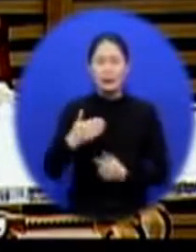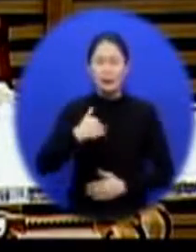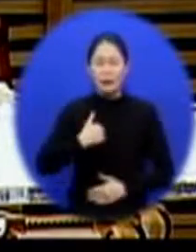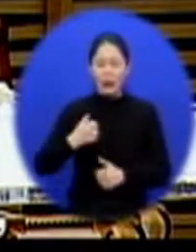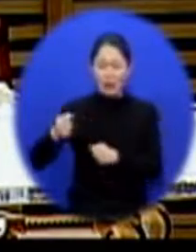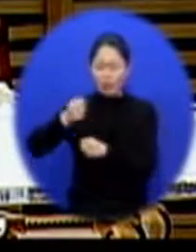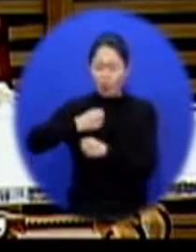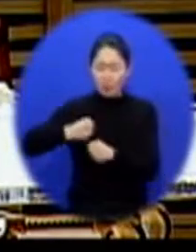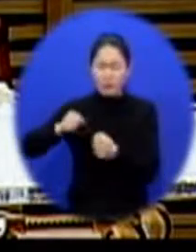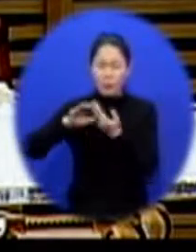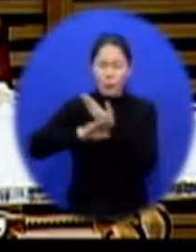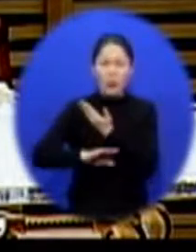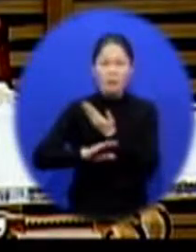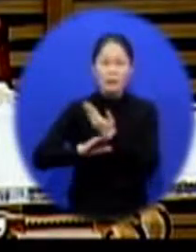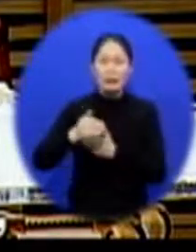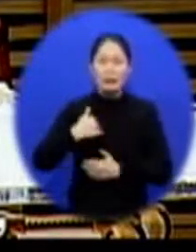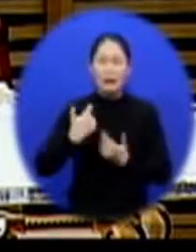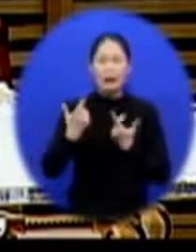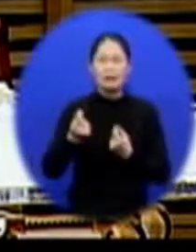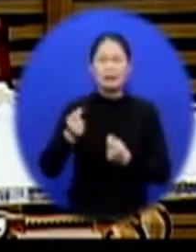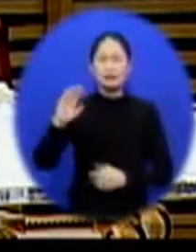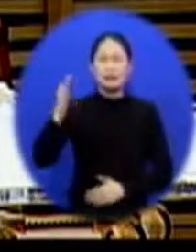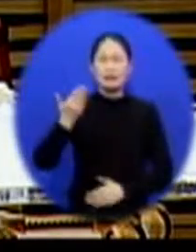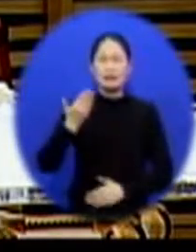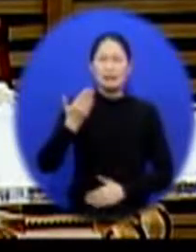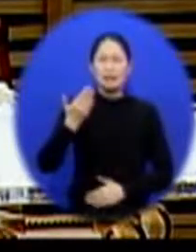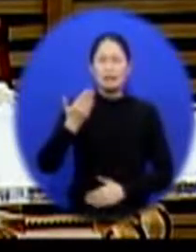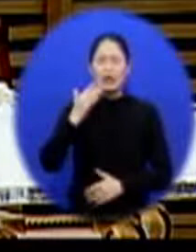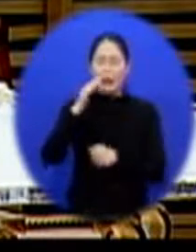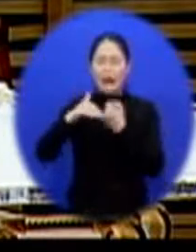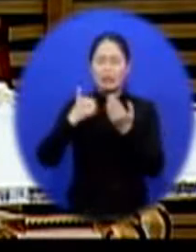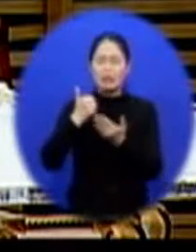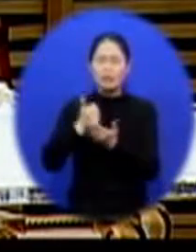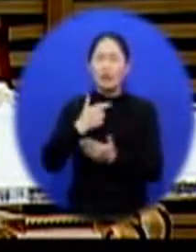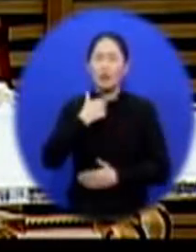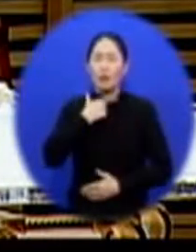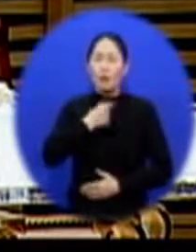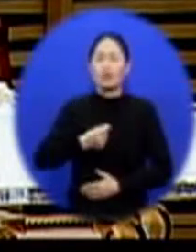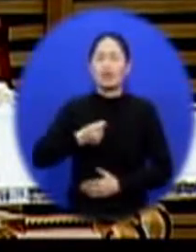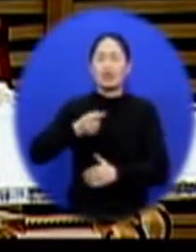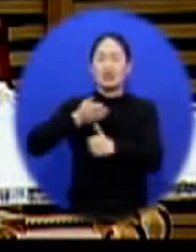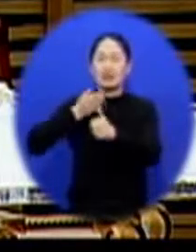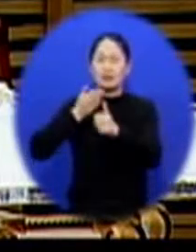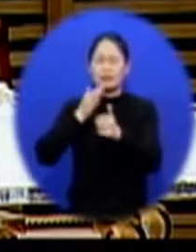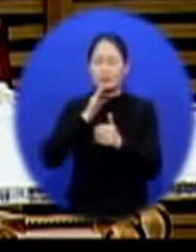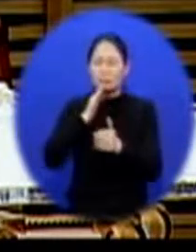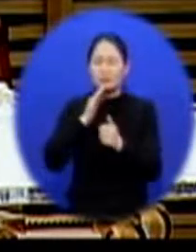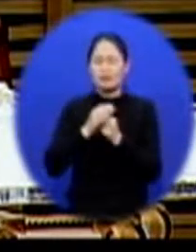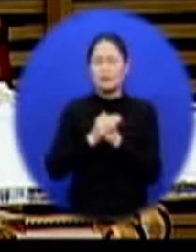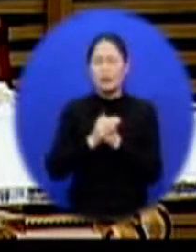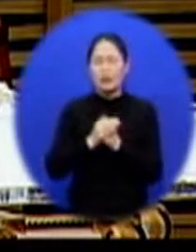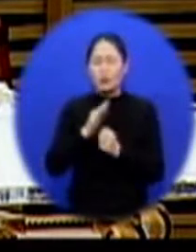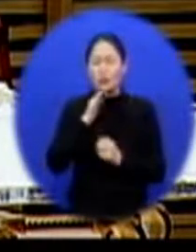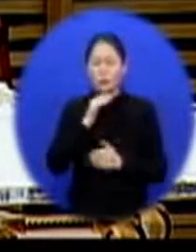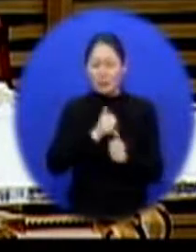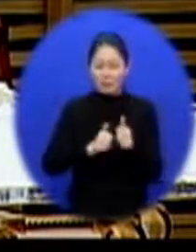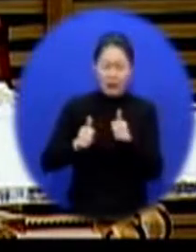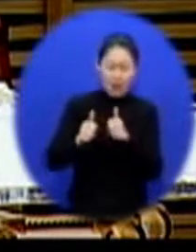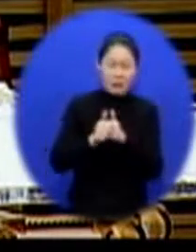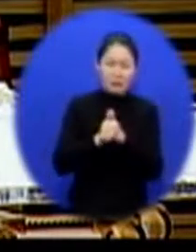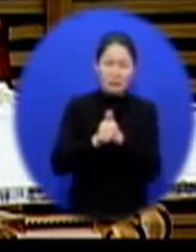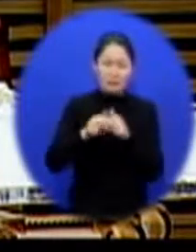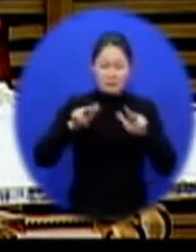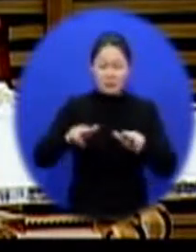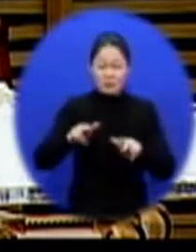결박된 것 외에는 나와 같이 되기를 하나님께 원하나이다 얼마나 당당 해요 자기는 지금